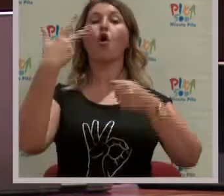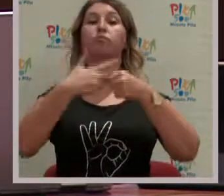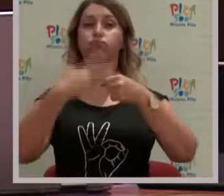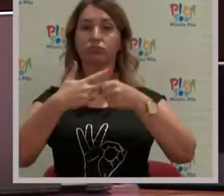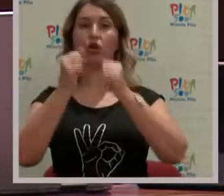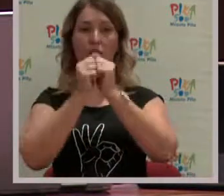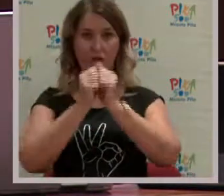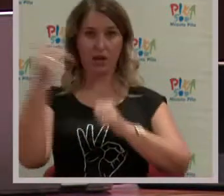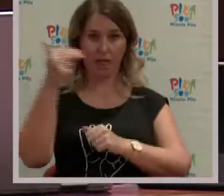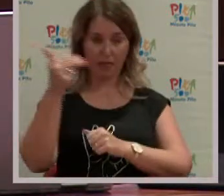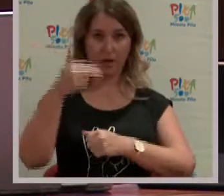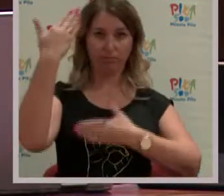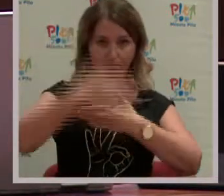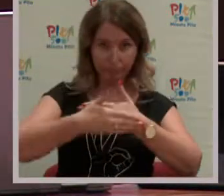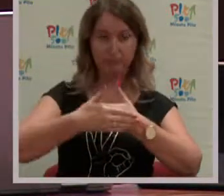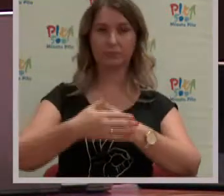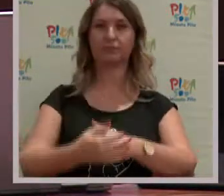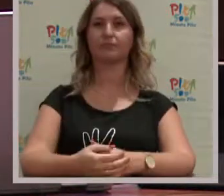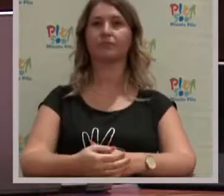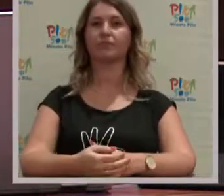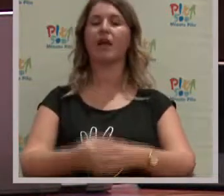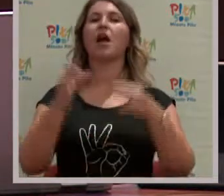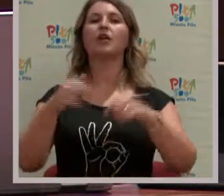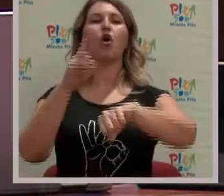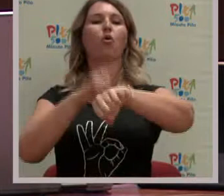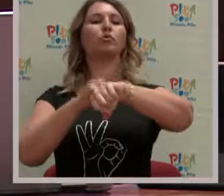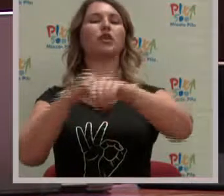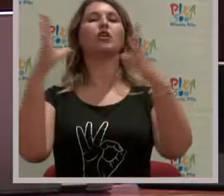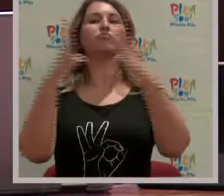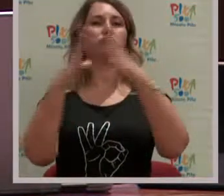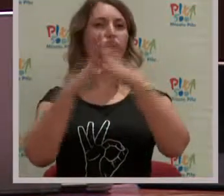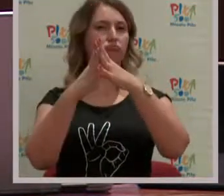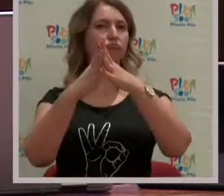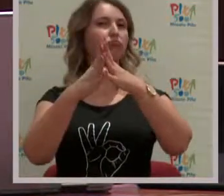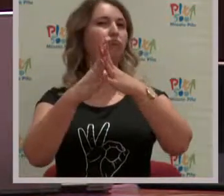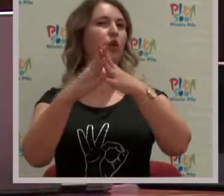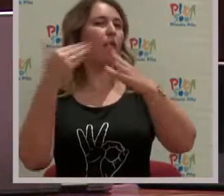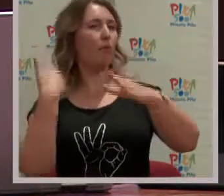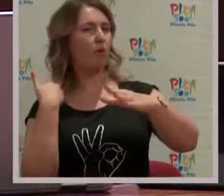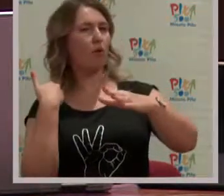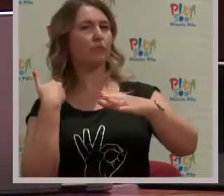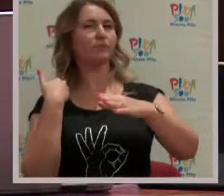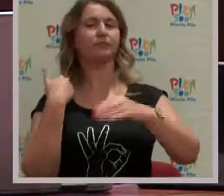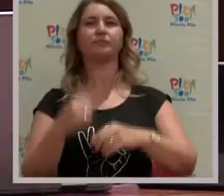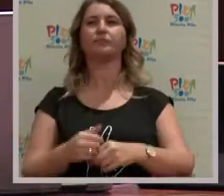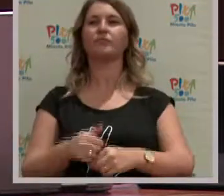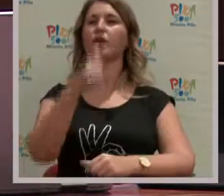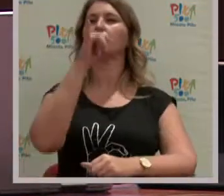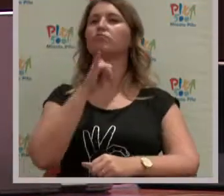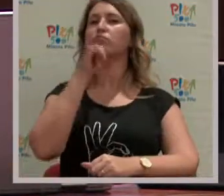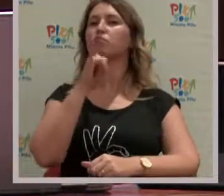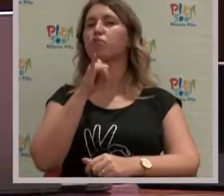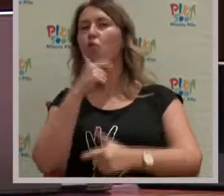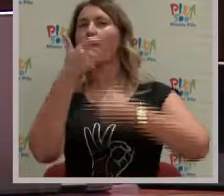niedzieli 30 września. Dziś o godzinie 10 z minutami nastąpiła próba